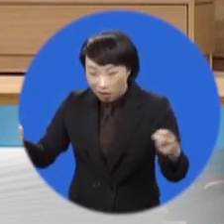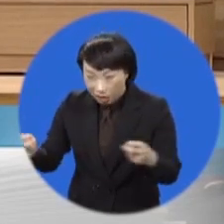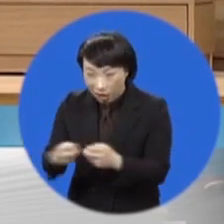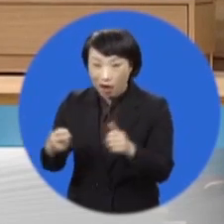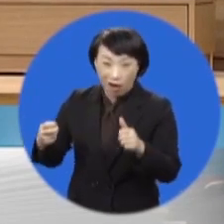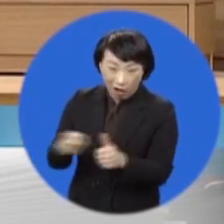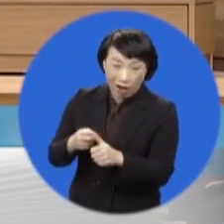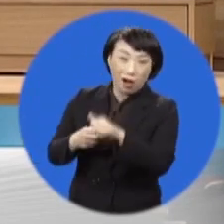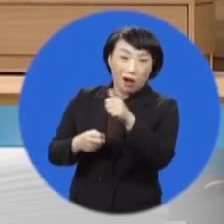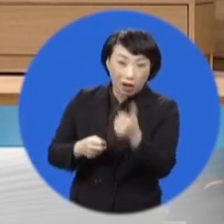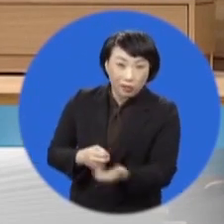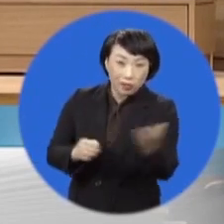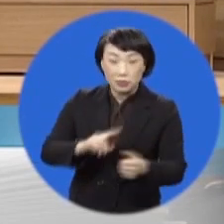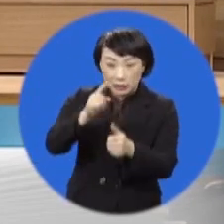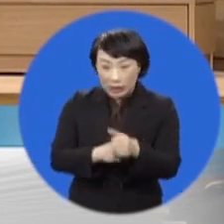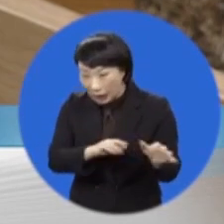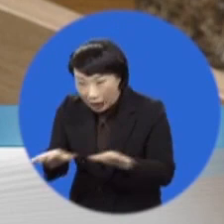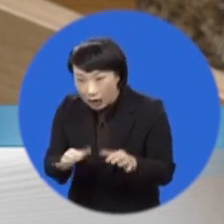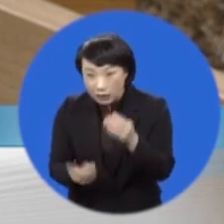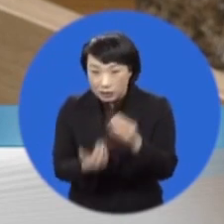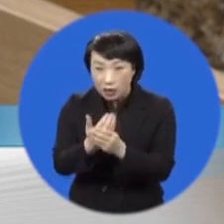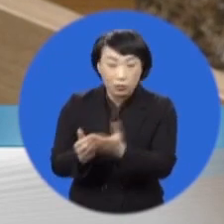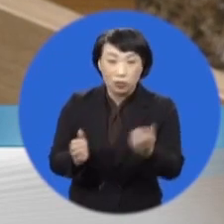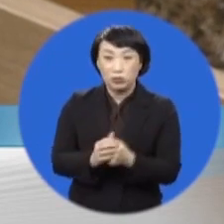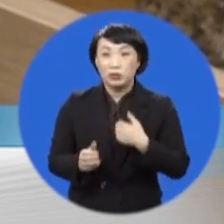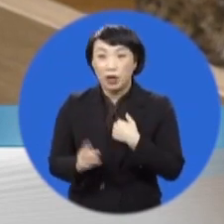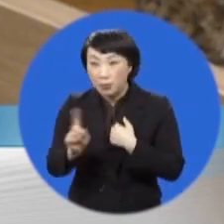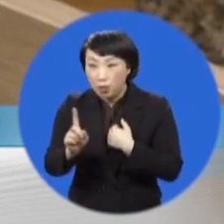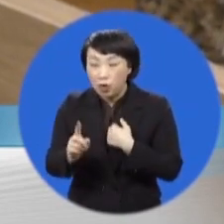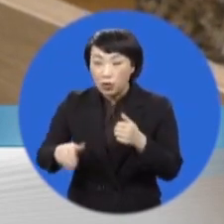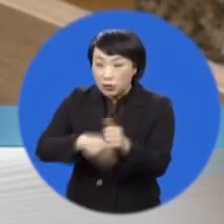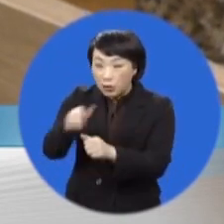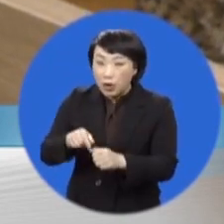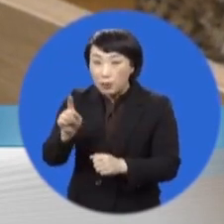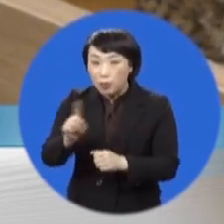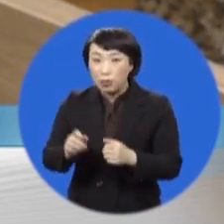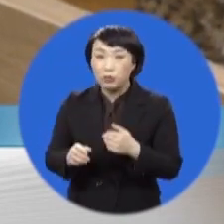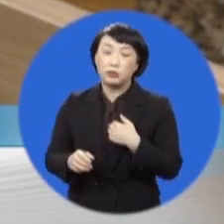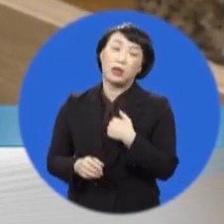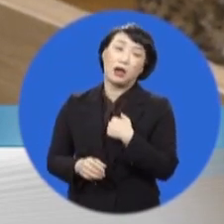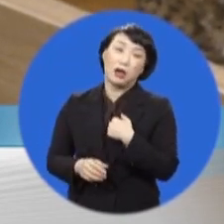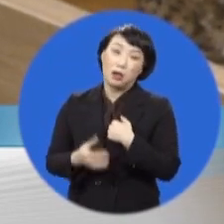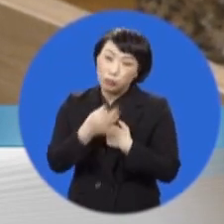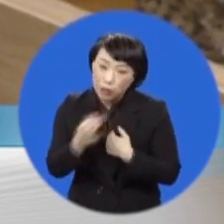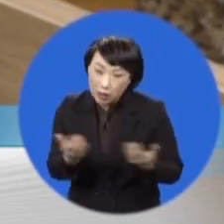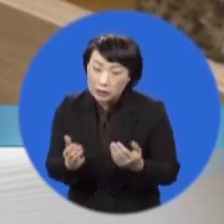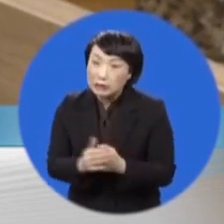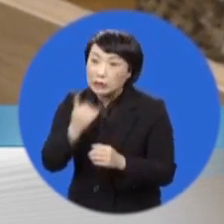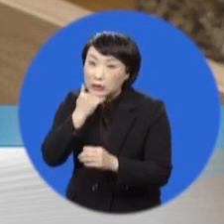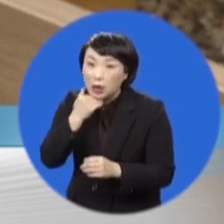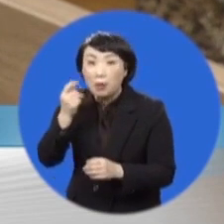총기 집이 있는데 아둥 일어나도 내가 어떤 상황이 참 불행한 일이